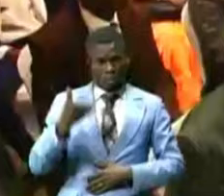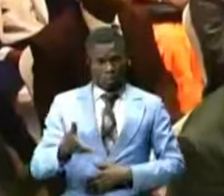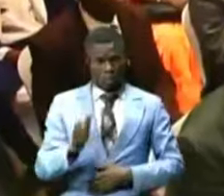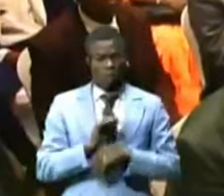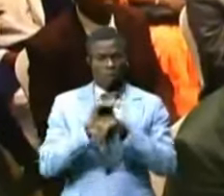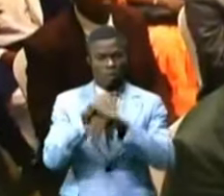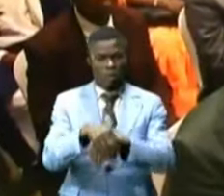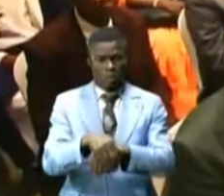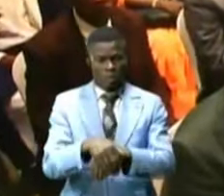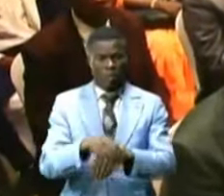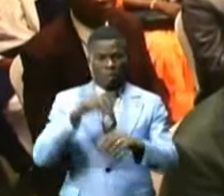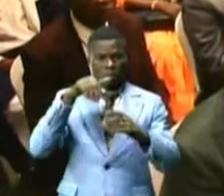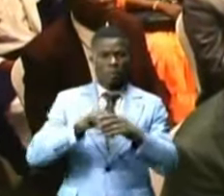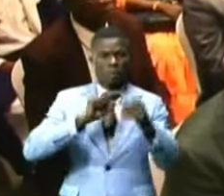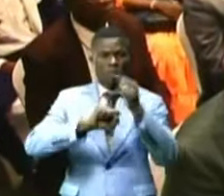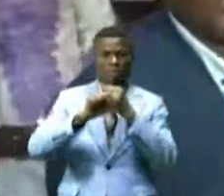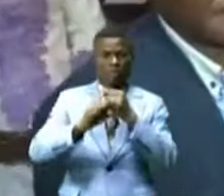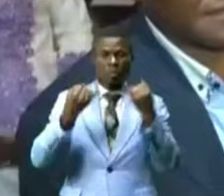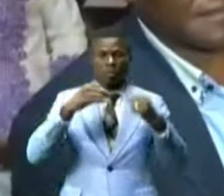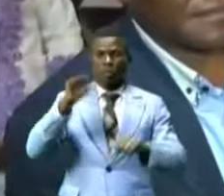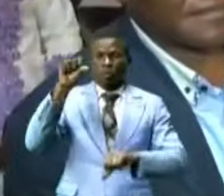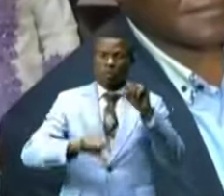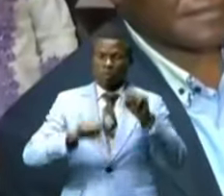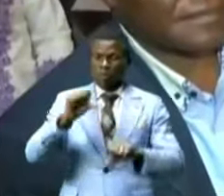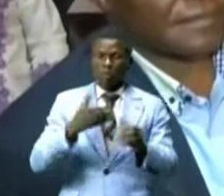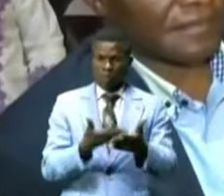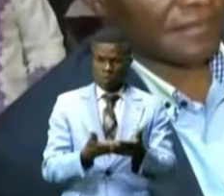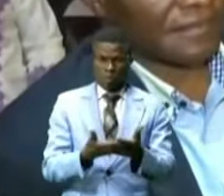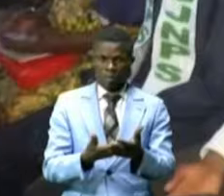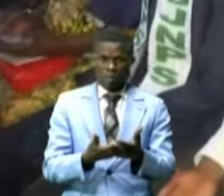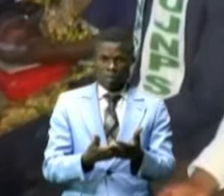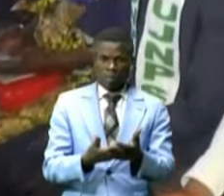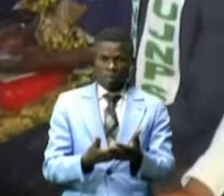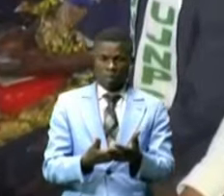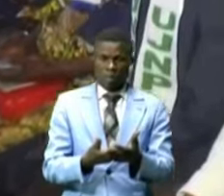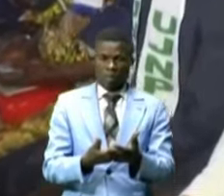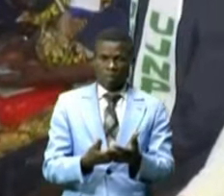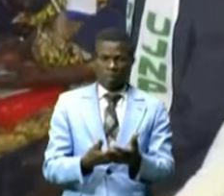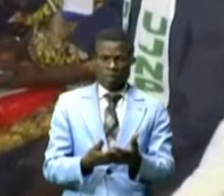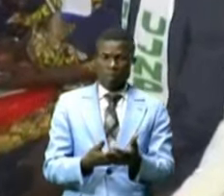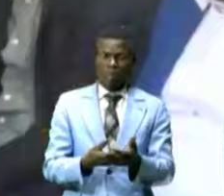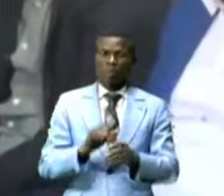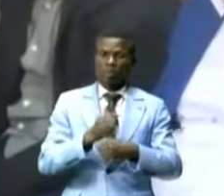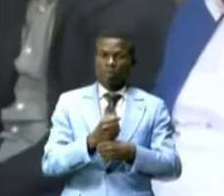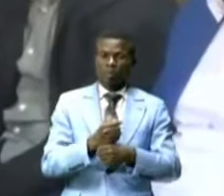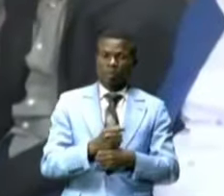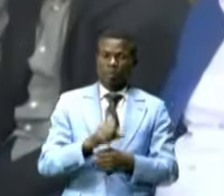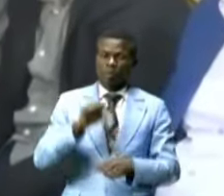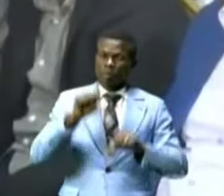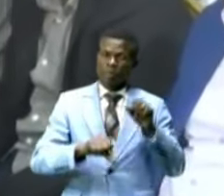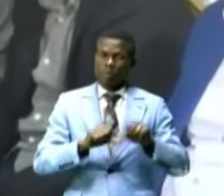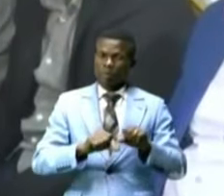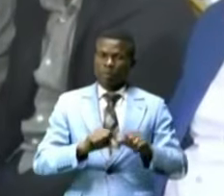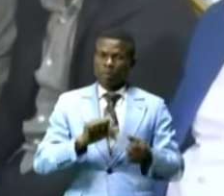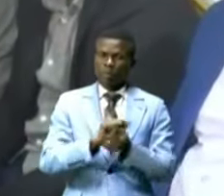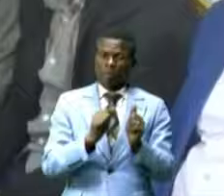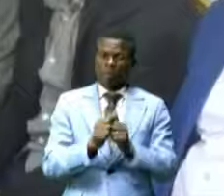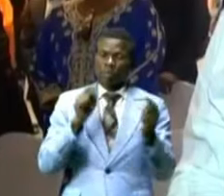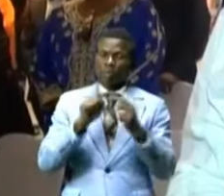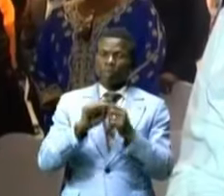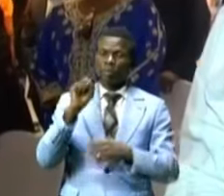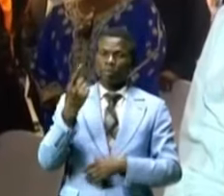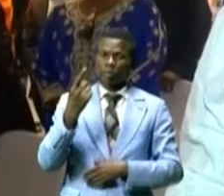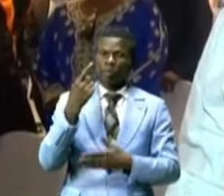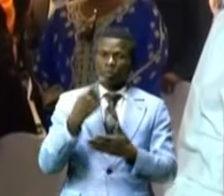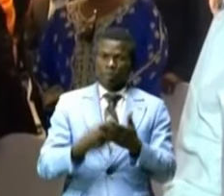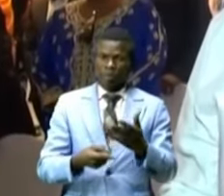s'engager dans une campagne de désinformation malveillante et des intox sans fondement dans le seul but